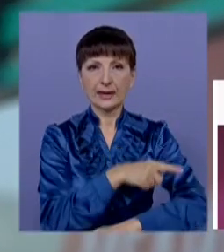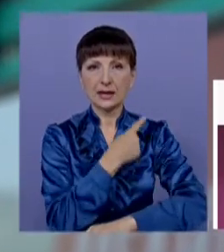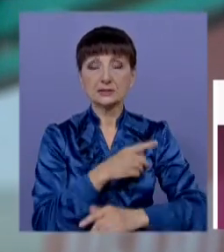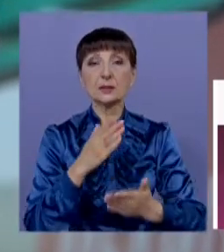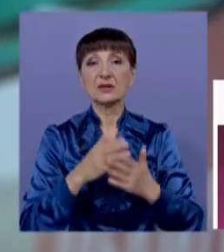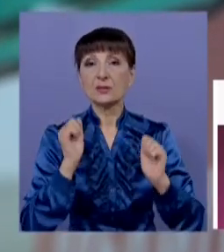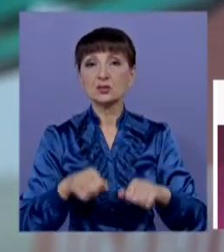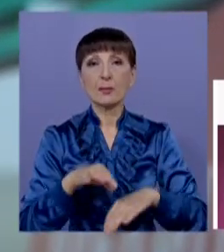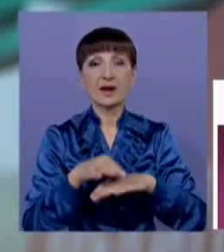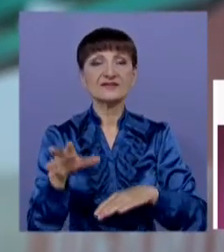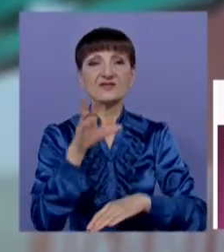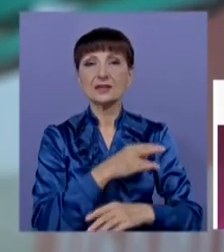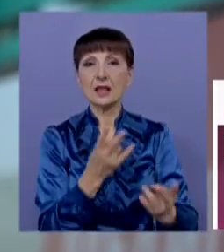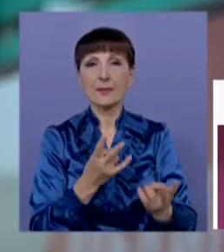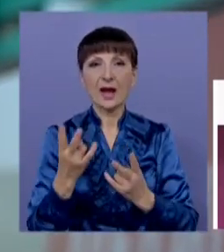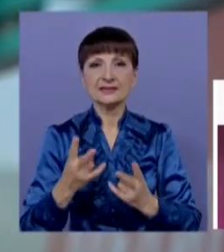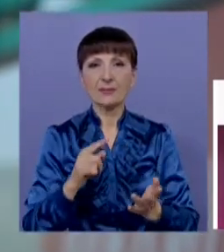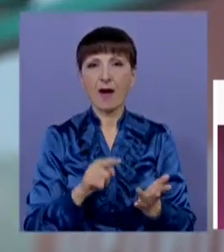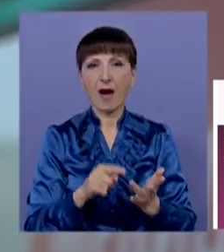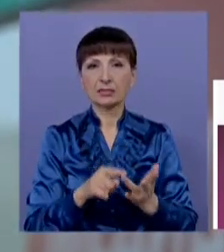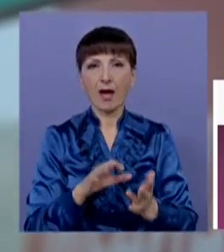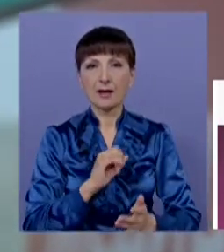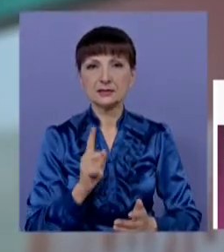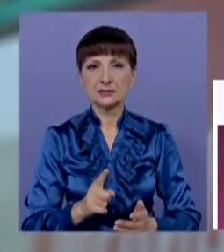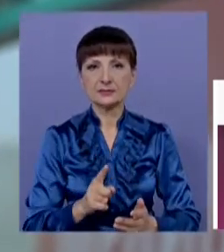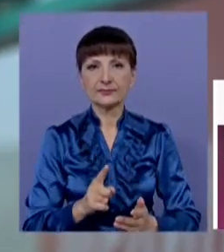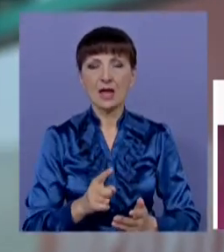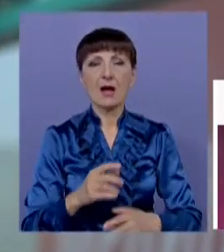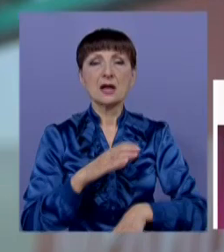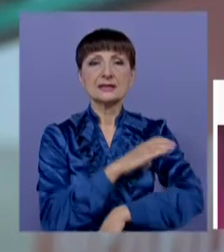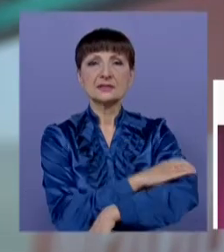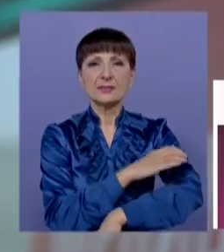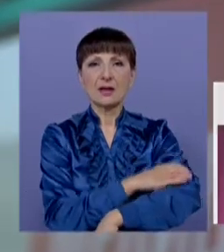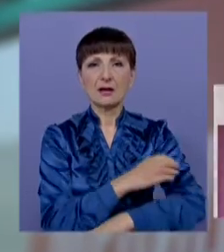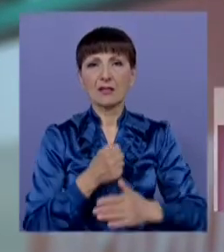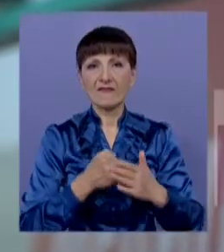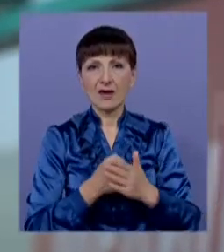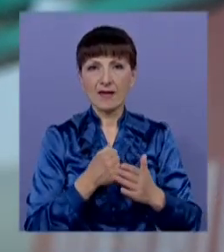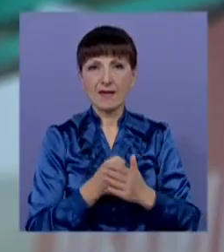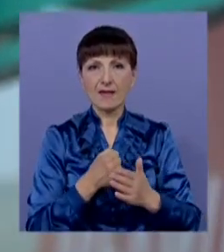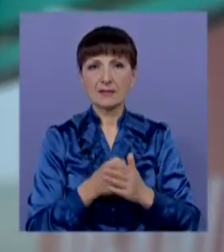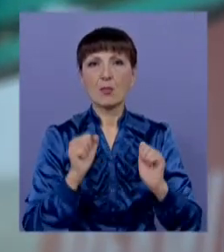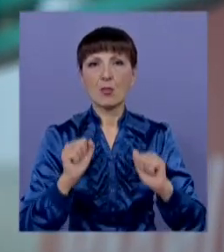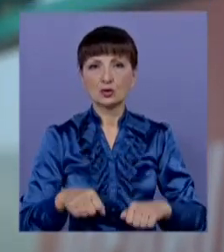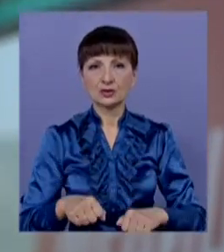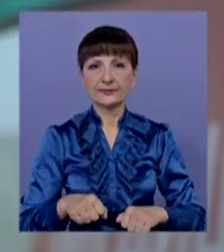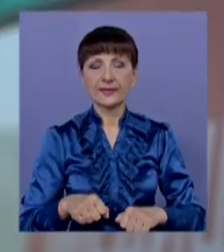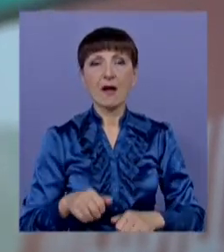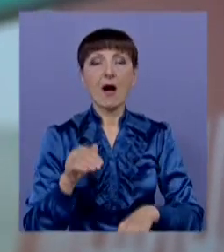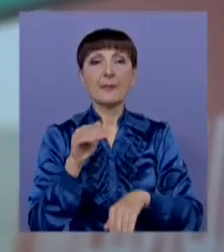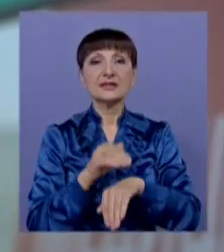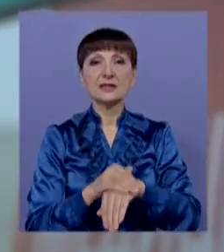возможность пройти все первичные необходимые анализы, то есть измерить свое давление, артериальное давление,